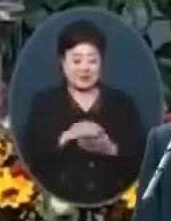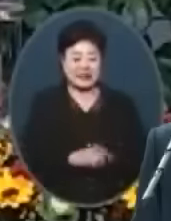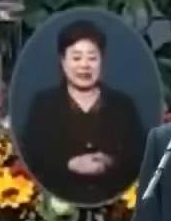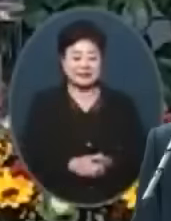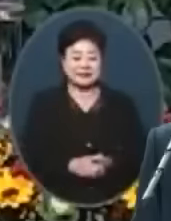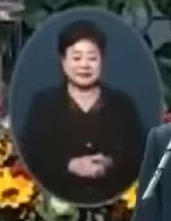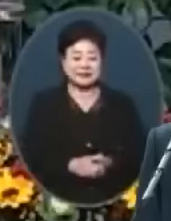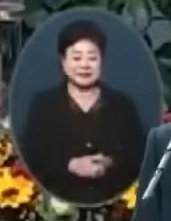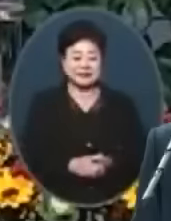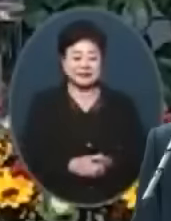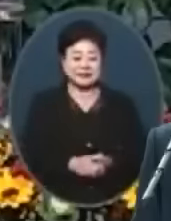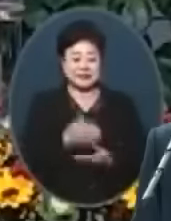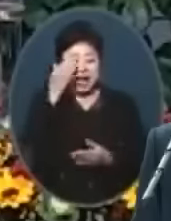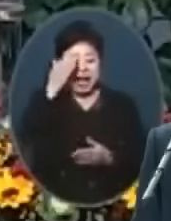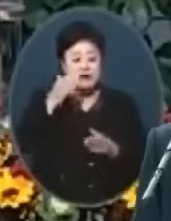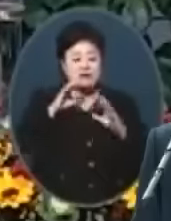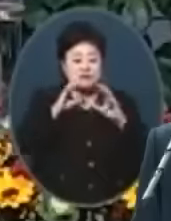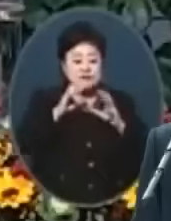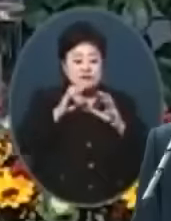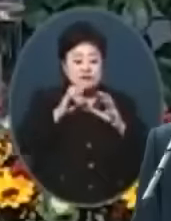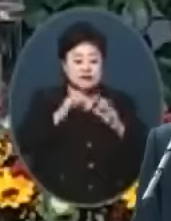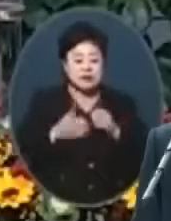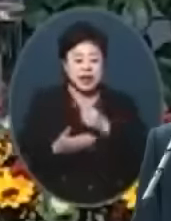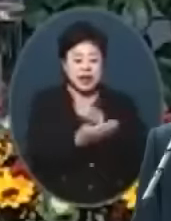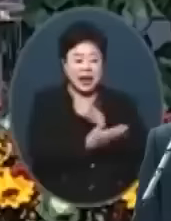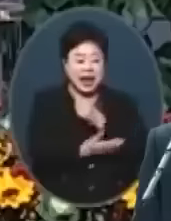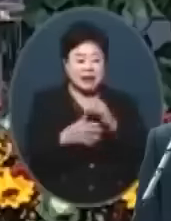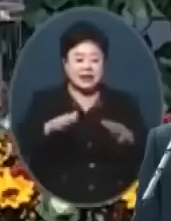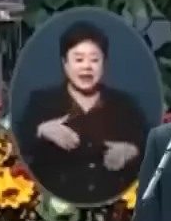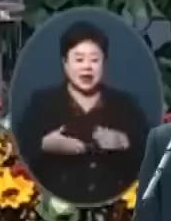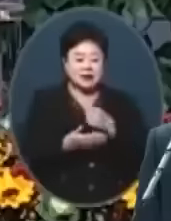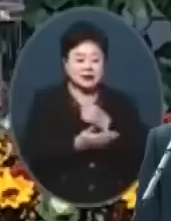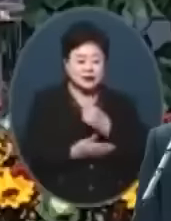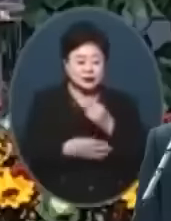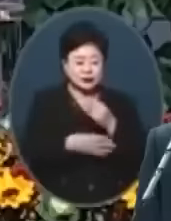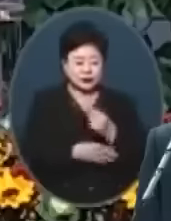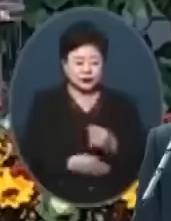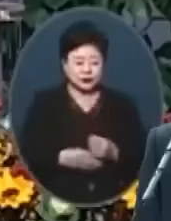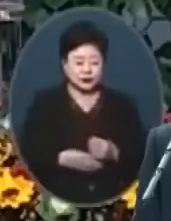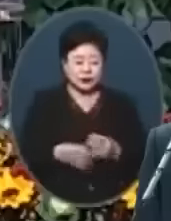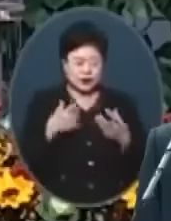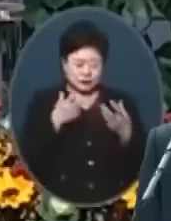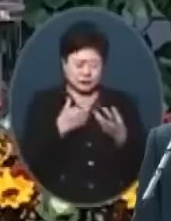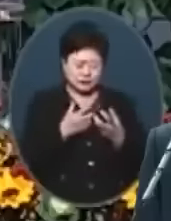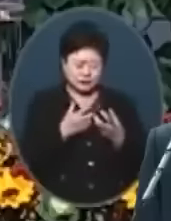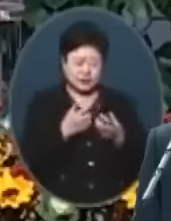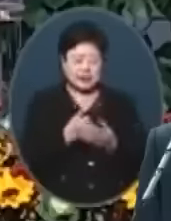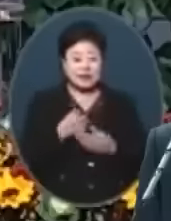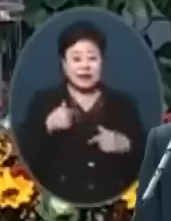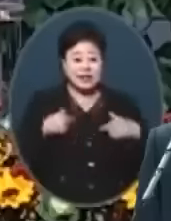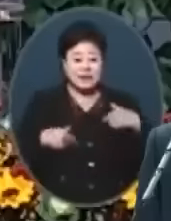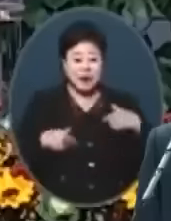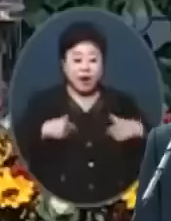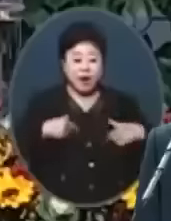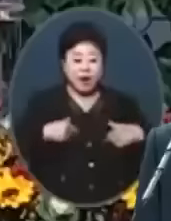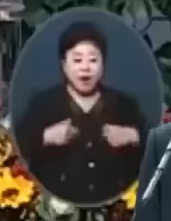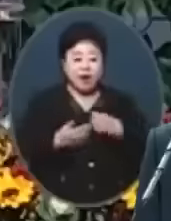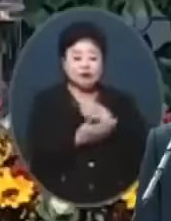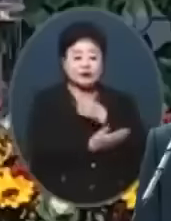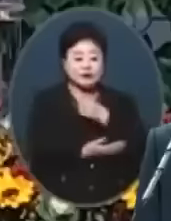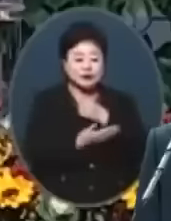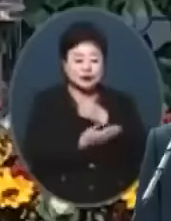하겠습니다. 우리나라에서는 가을 추수가 풍성한 추수를 하게 됨을 기뻐하여